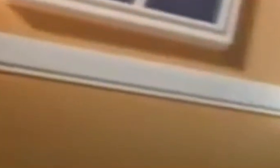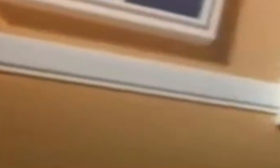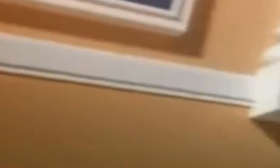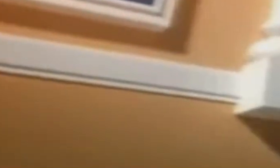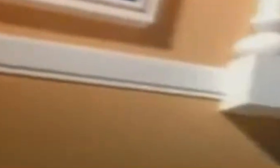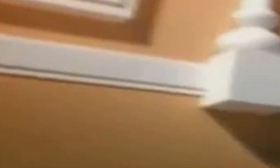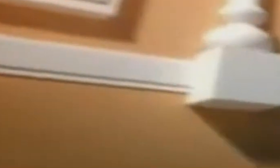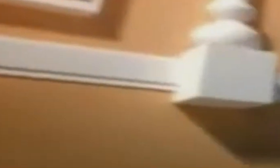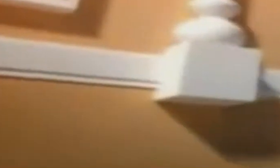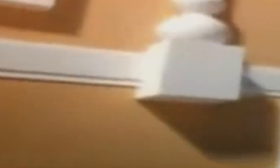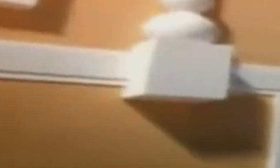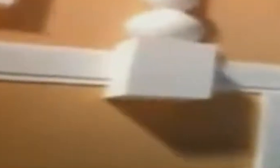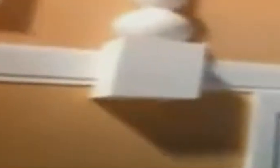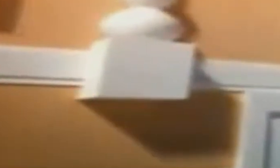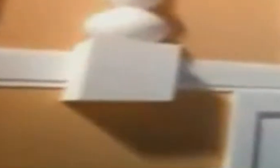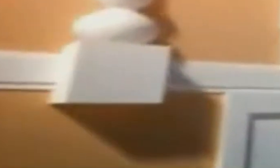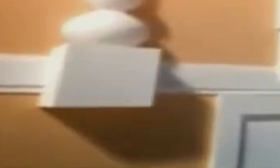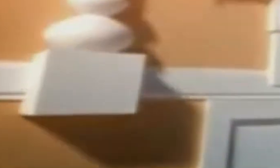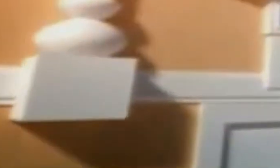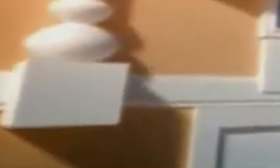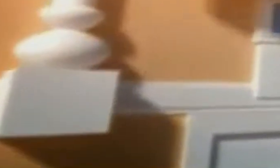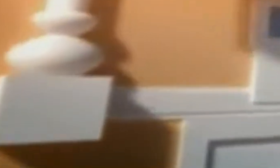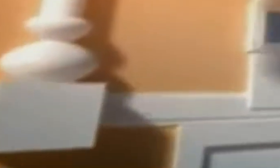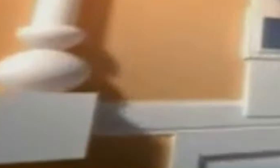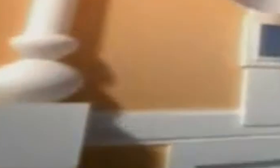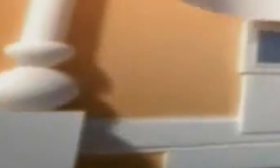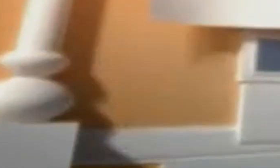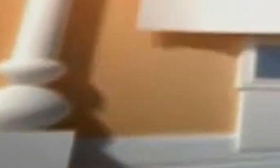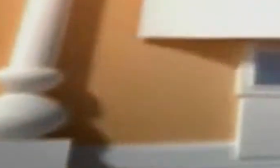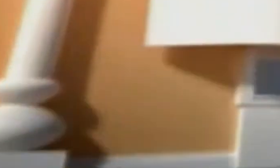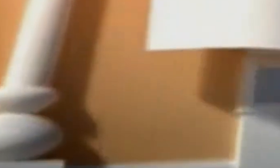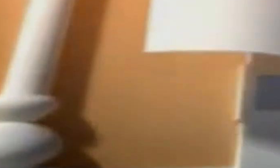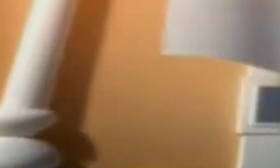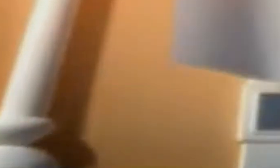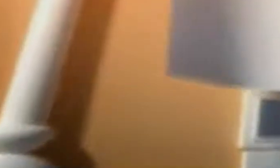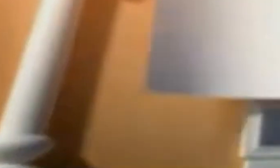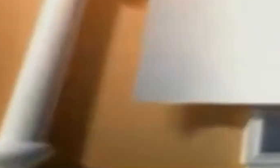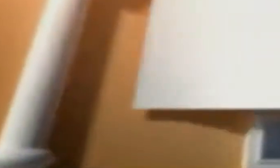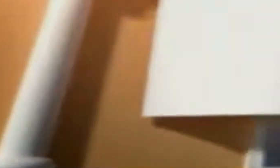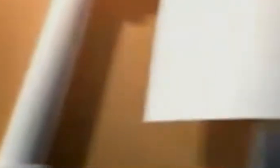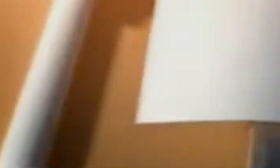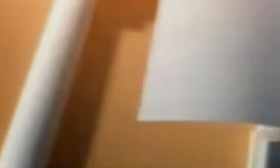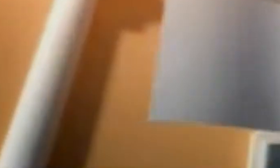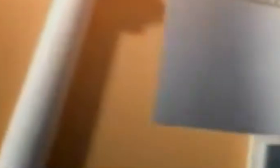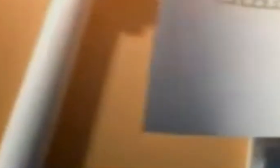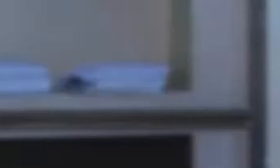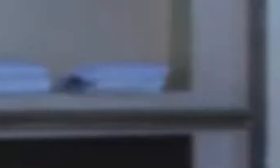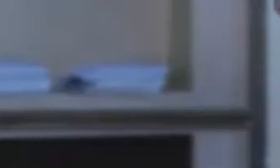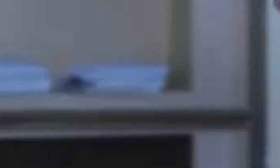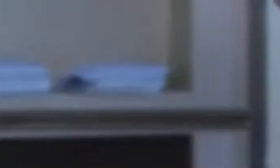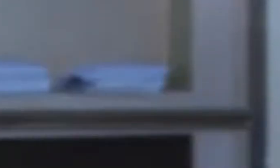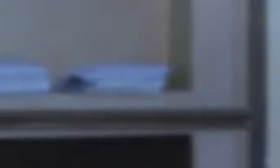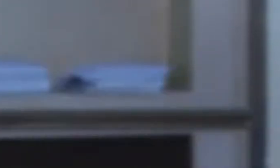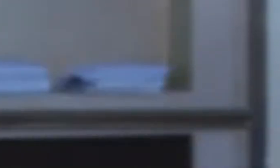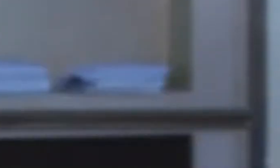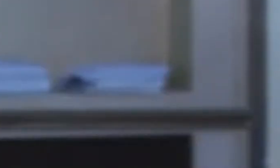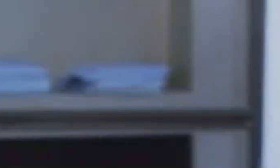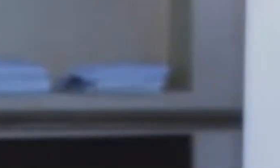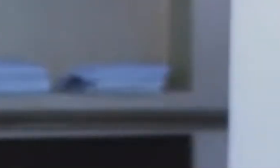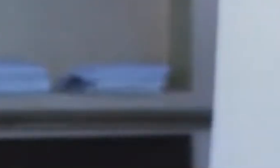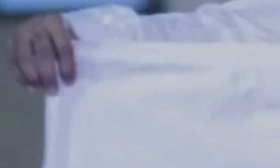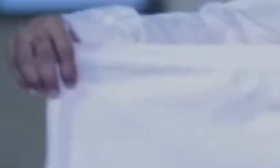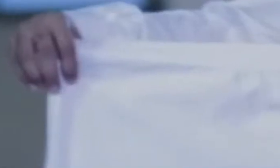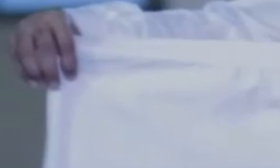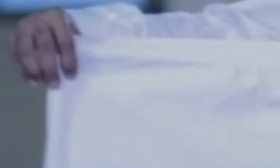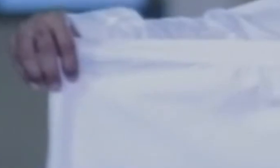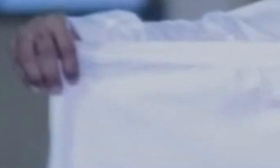وقف الهداية أجر دائم في الحياة وبعد الممات، لك ولمن تحب. اللي يتمطط ويتغير